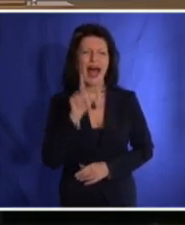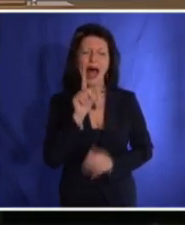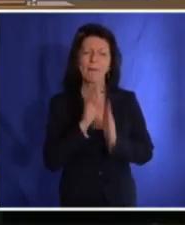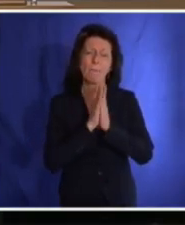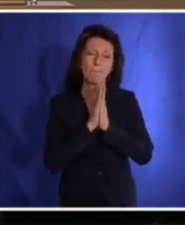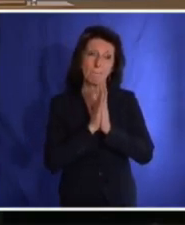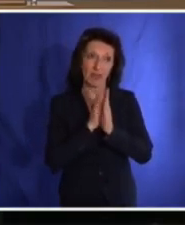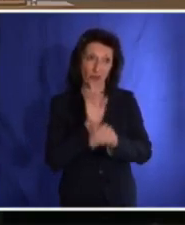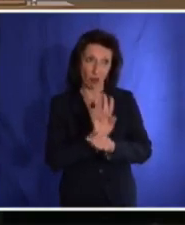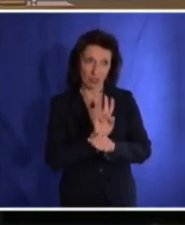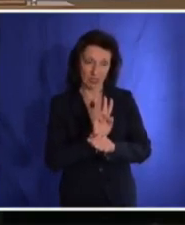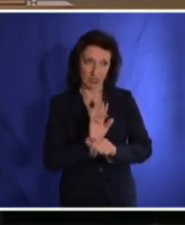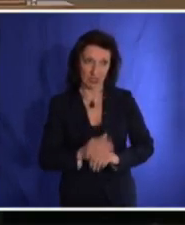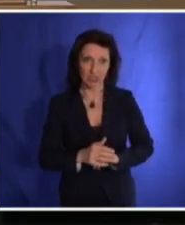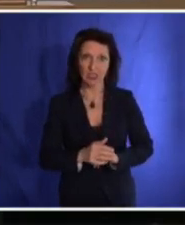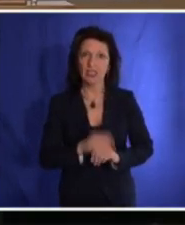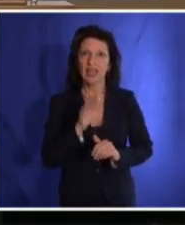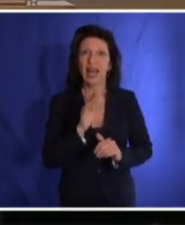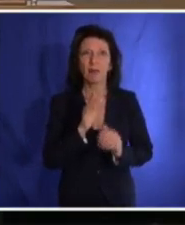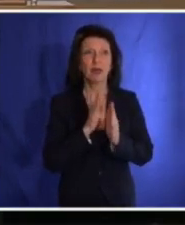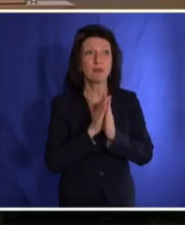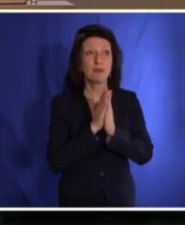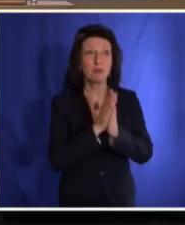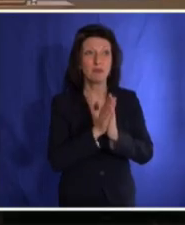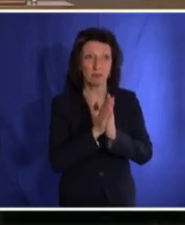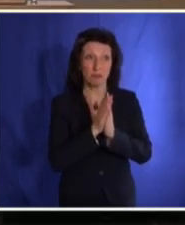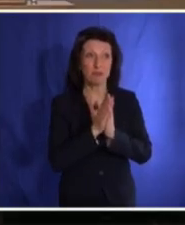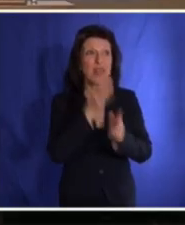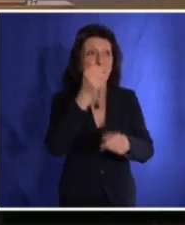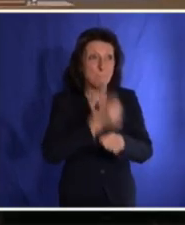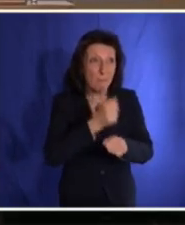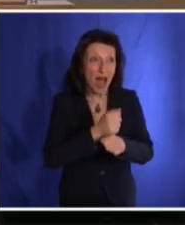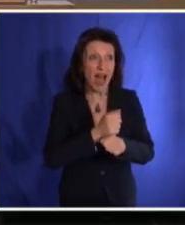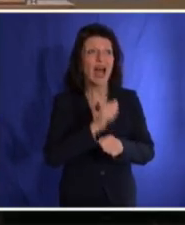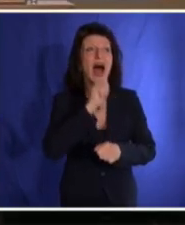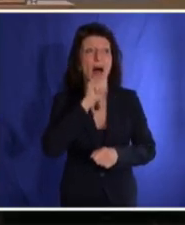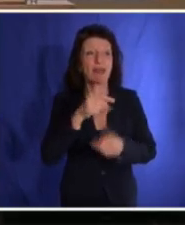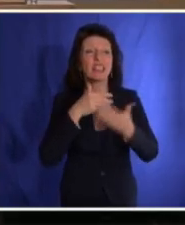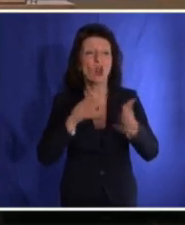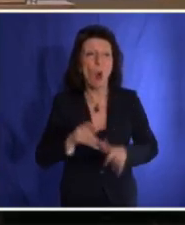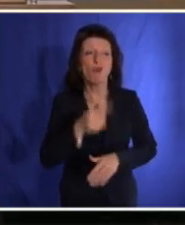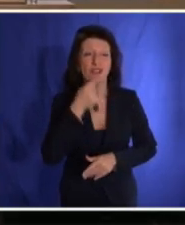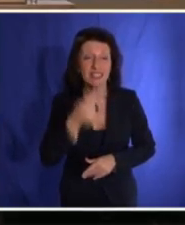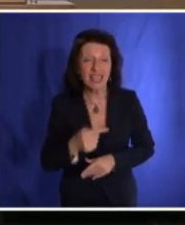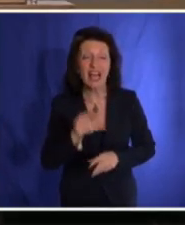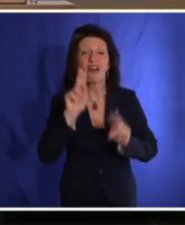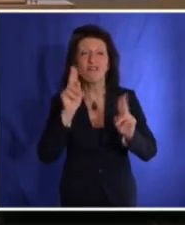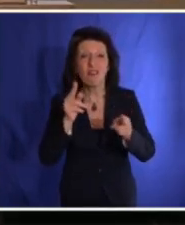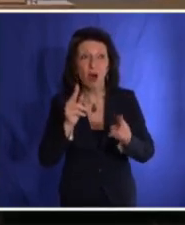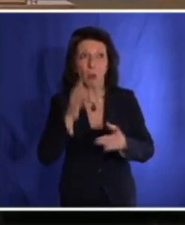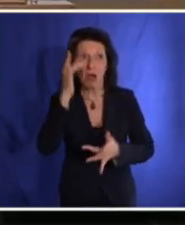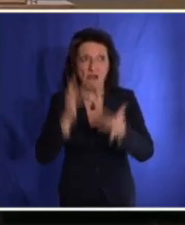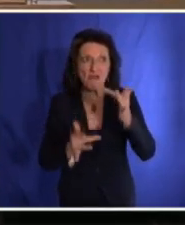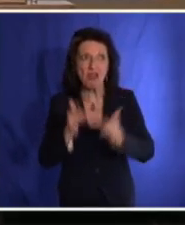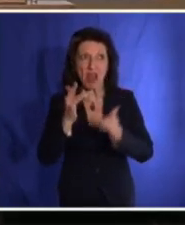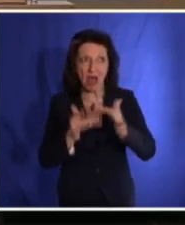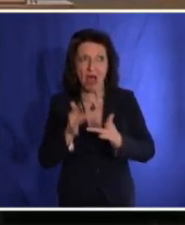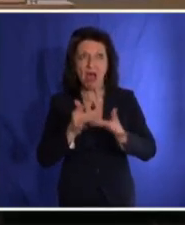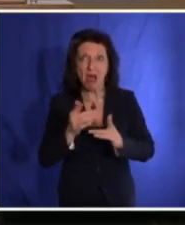bitte Vorsicht, macht es, aber redet nicht viel drüber, weil sonst könntet ihr euch vielleicht Feinde